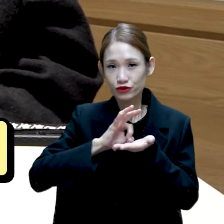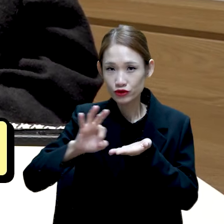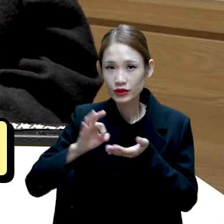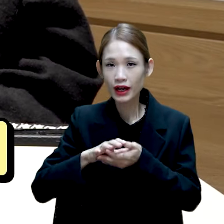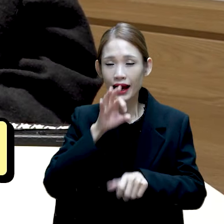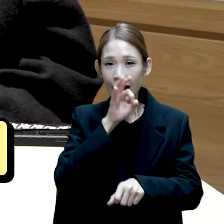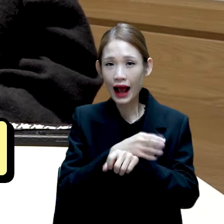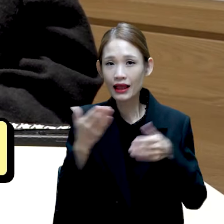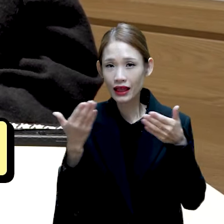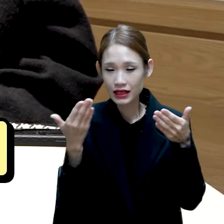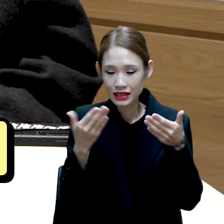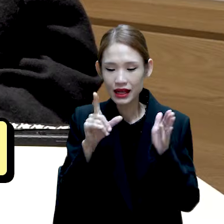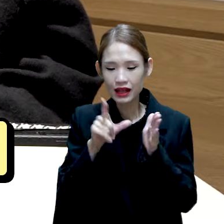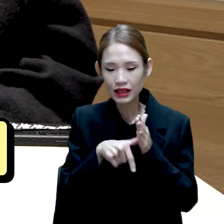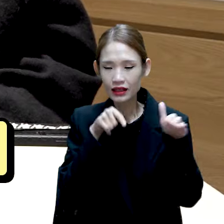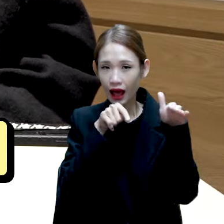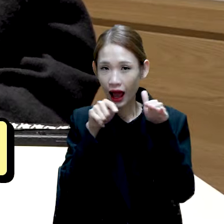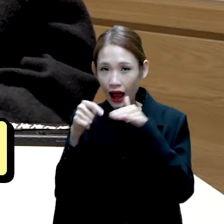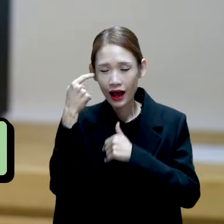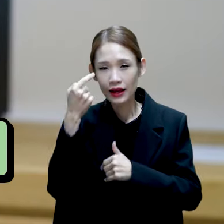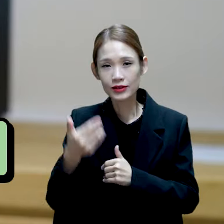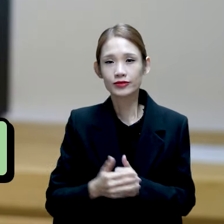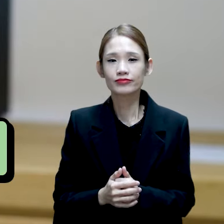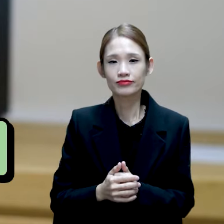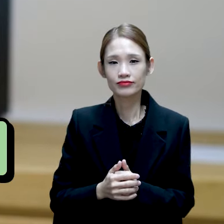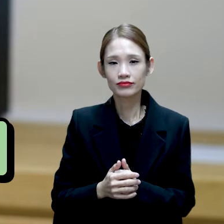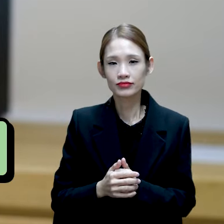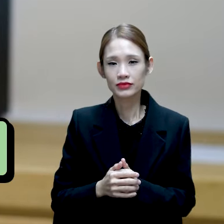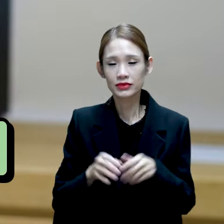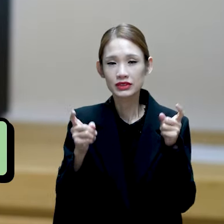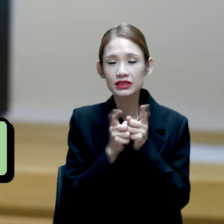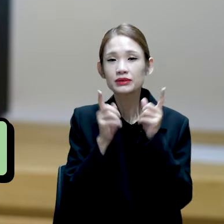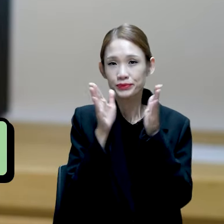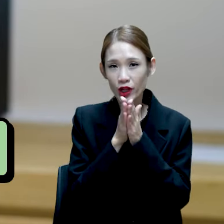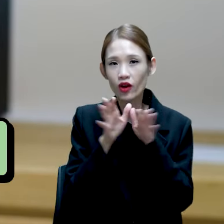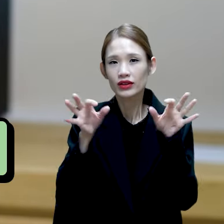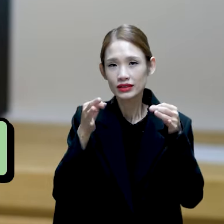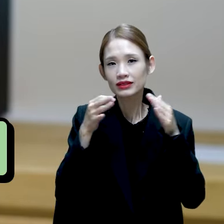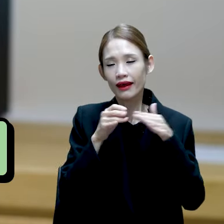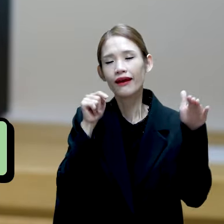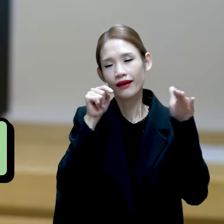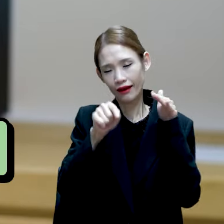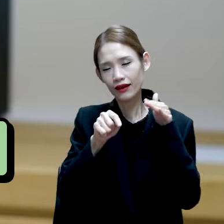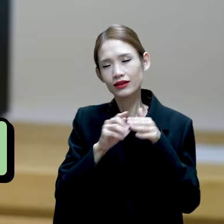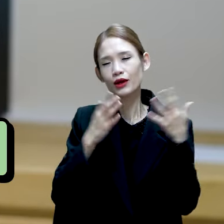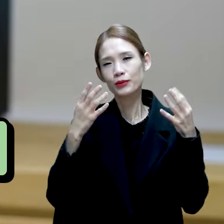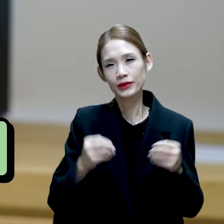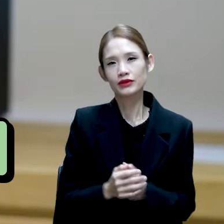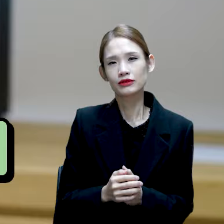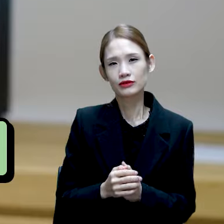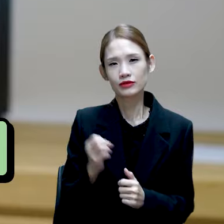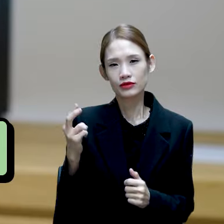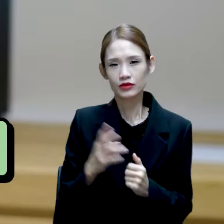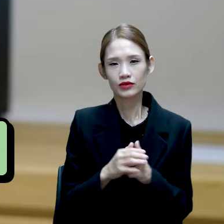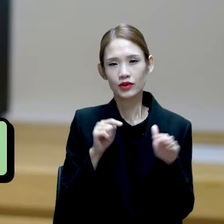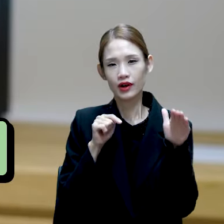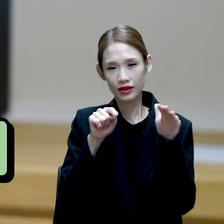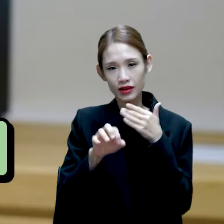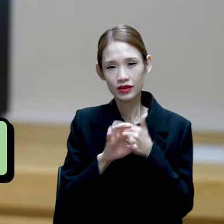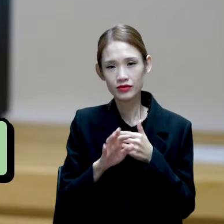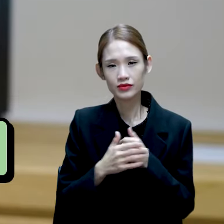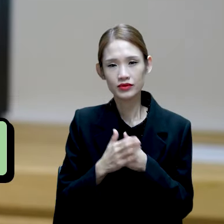업무를 볼 때도 보통 창구를 많이 활용하세요? 네, 창구를 주로 활용을 하게 되고, 거기는 이제 제가